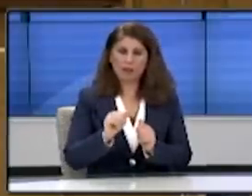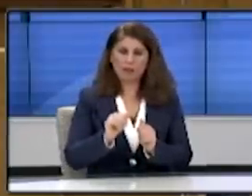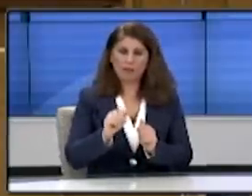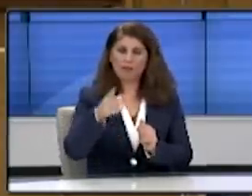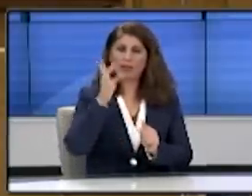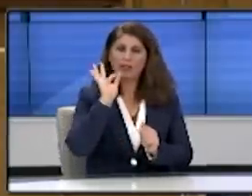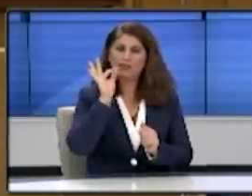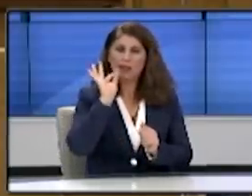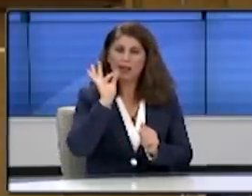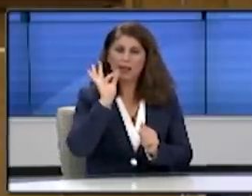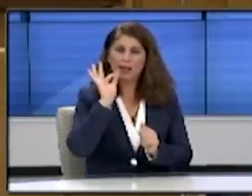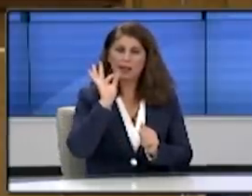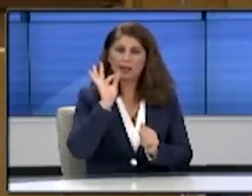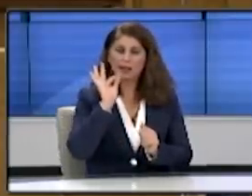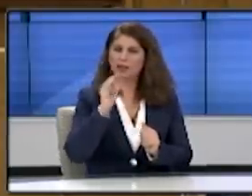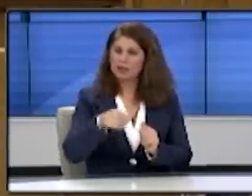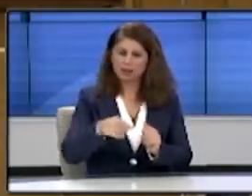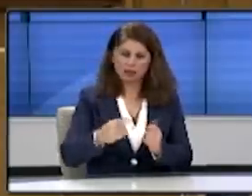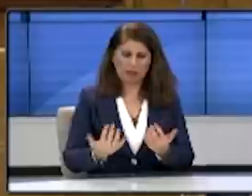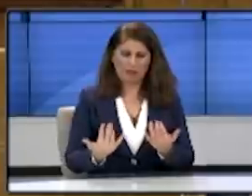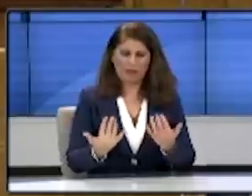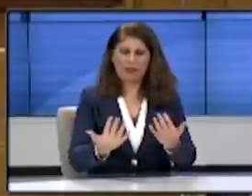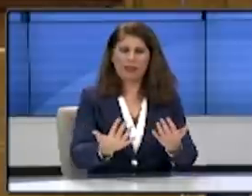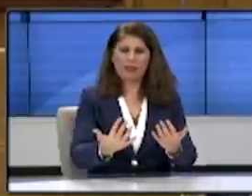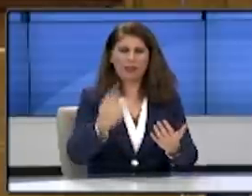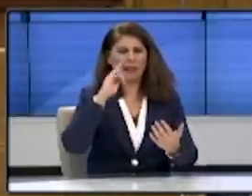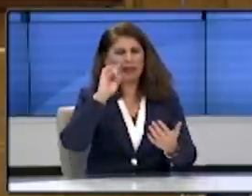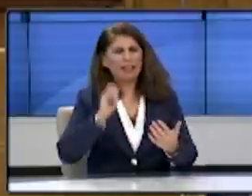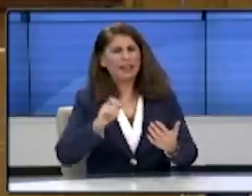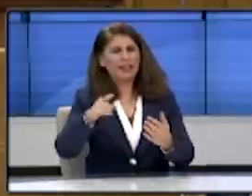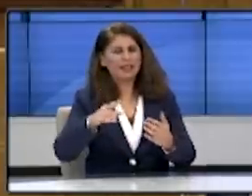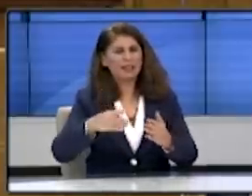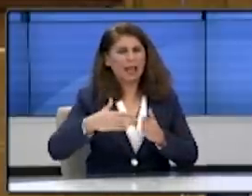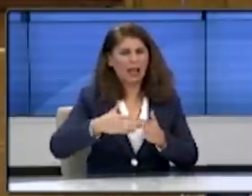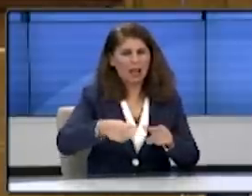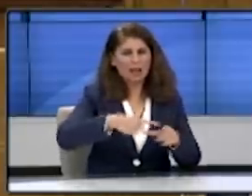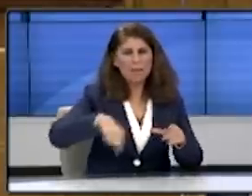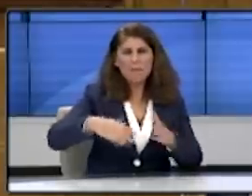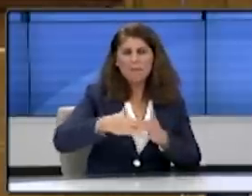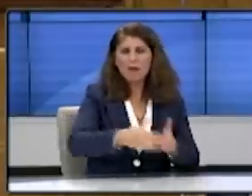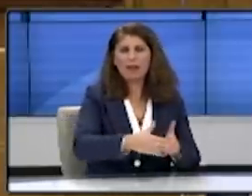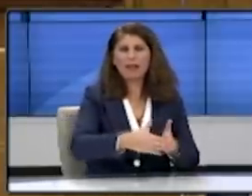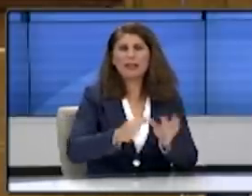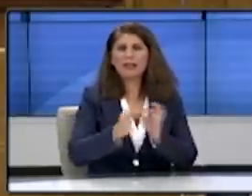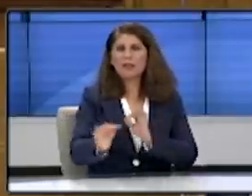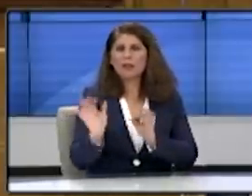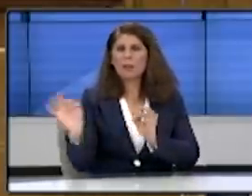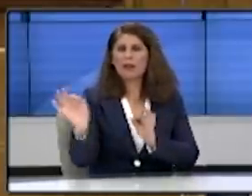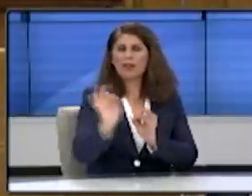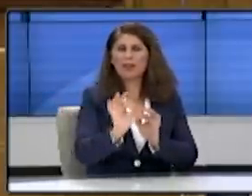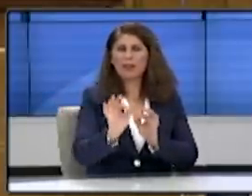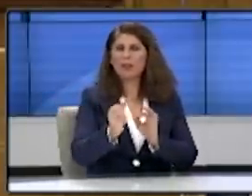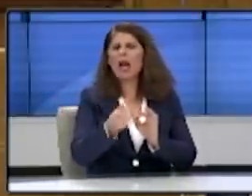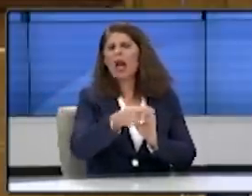τις βραζιλιάνικες φυτείες του καφέ, τα κινέζικα λιμάνια και τα μέτρα της πανδημίας στο Βιετνάμ. Όλα